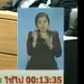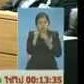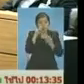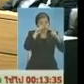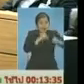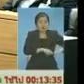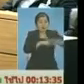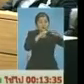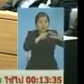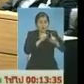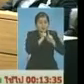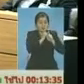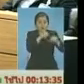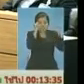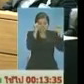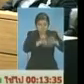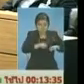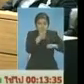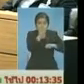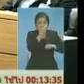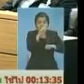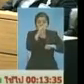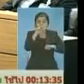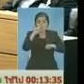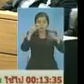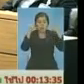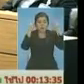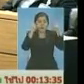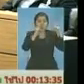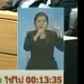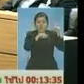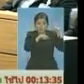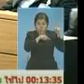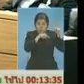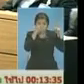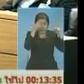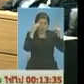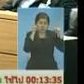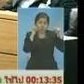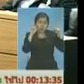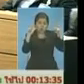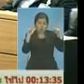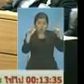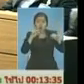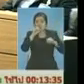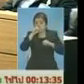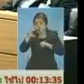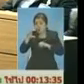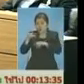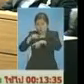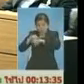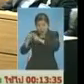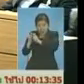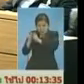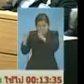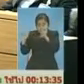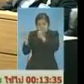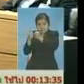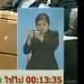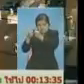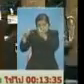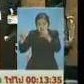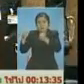คณะรัฐมนตรีของนางสาวยิ่งลักษณ์ชินวัตรครับแล้วไปตีความว่าเขาขยายได้ม